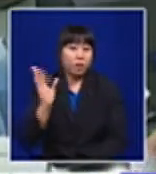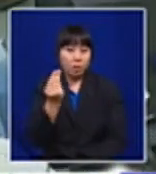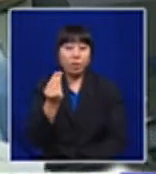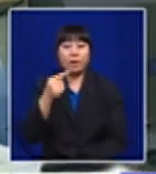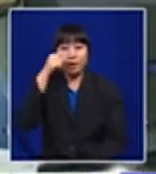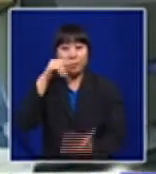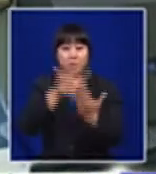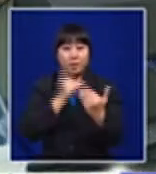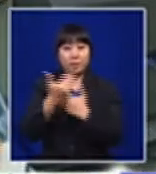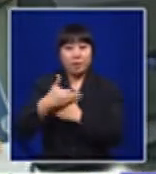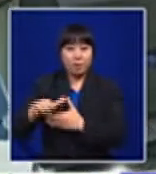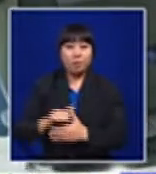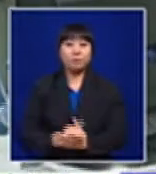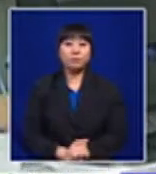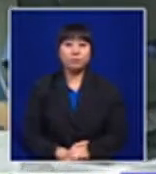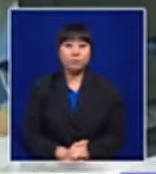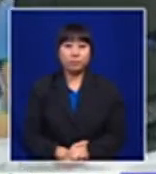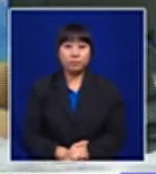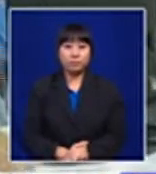ต่างประเทศ